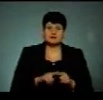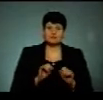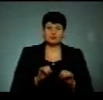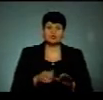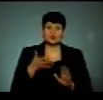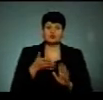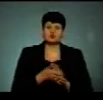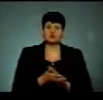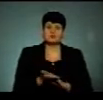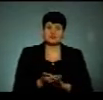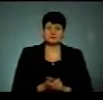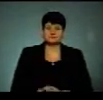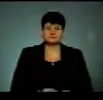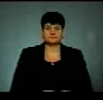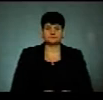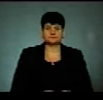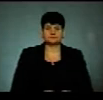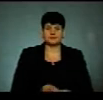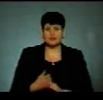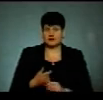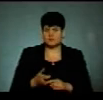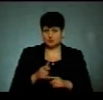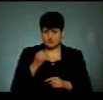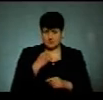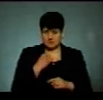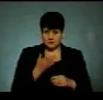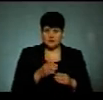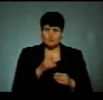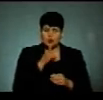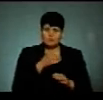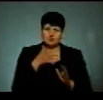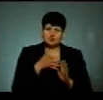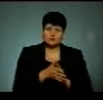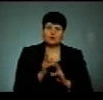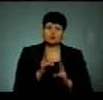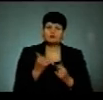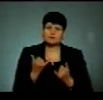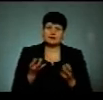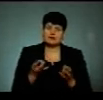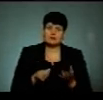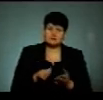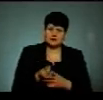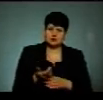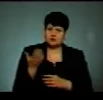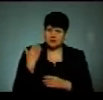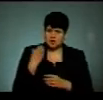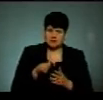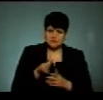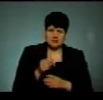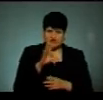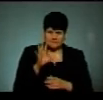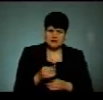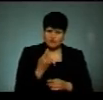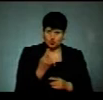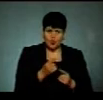це зрозуміти? Я вам дуже дякую. І давайте ми тут спробуємо зрозуміти, кому тепер треба платити. Якщо ми раніше все одній організації